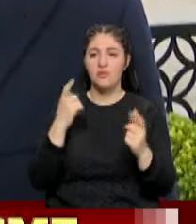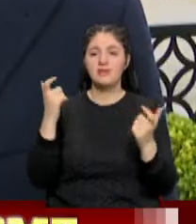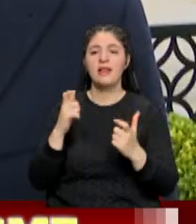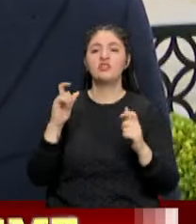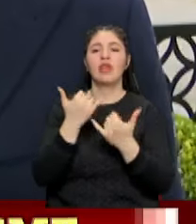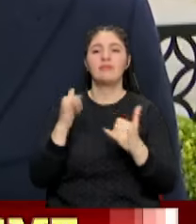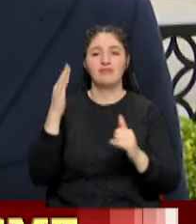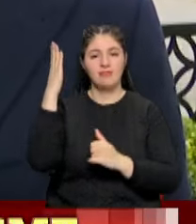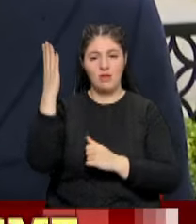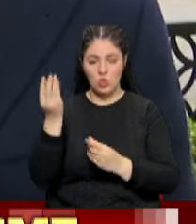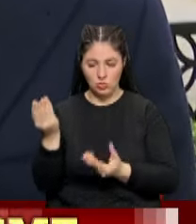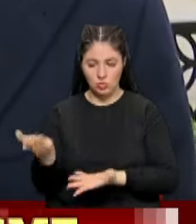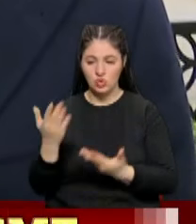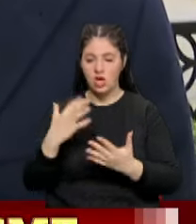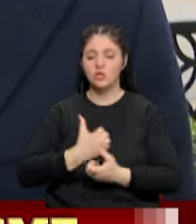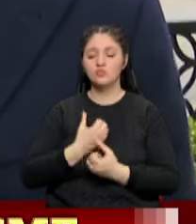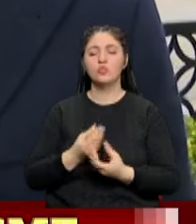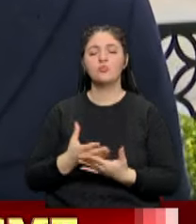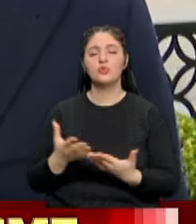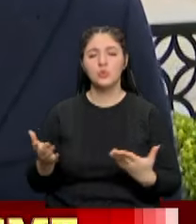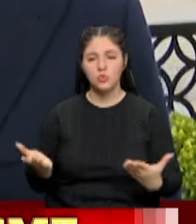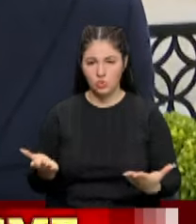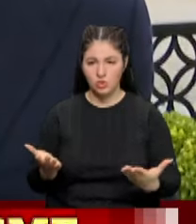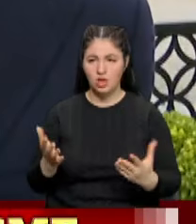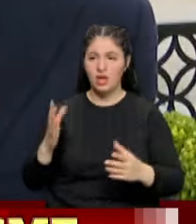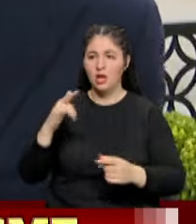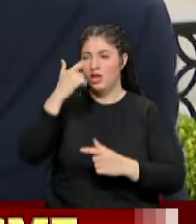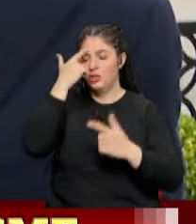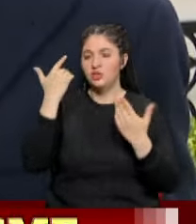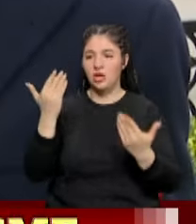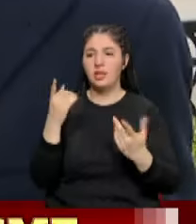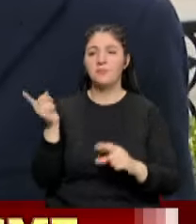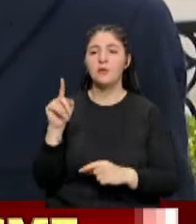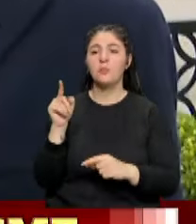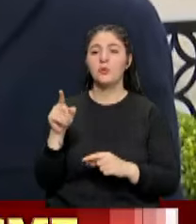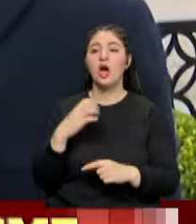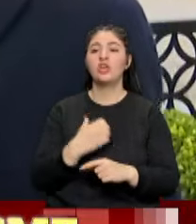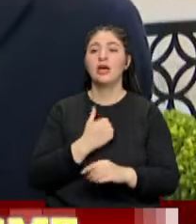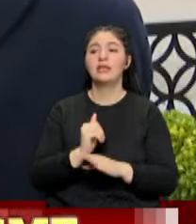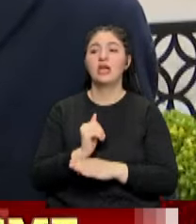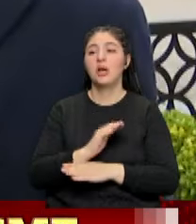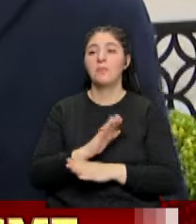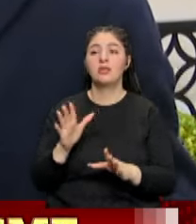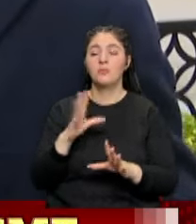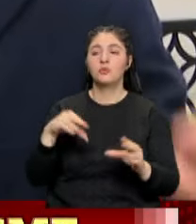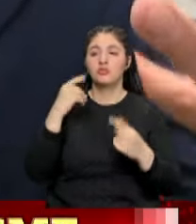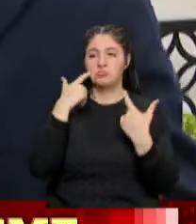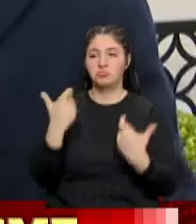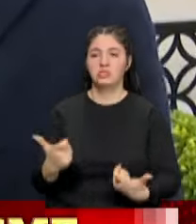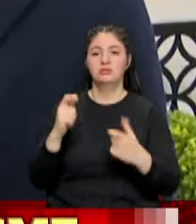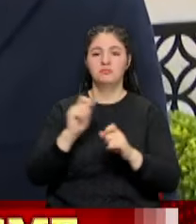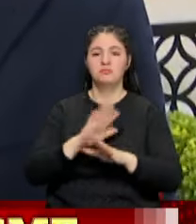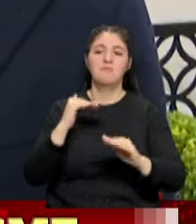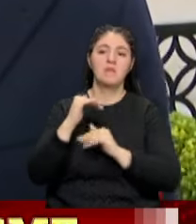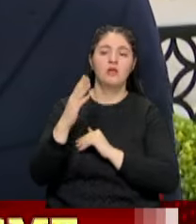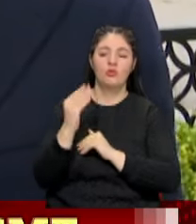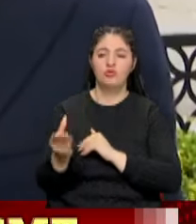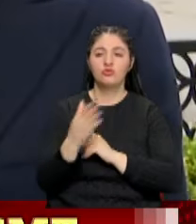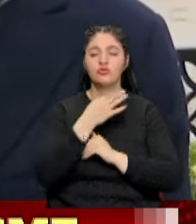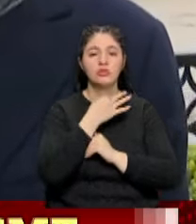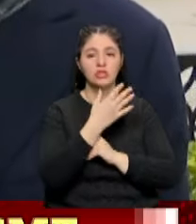Mekanları cennet olsun. Acımız büyük. İnşallah bir daha bu acıları yaşamadan bütün tedbirlerini alan bir millet oluruz.